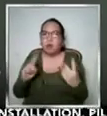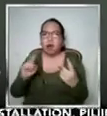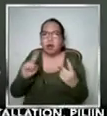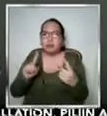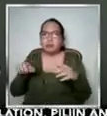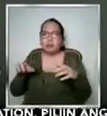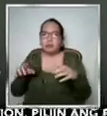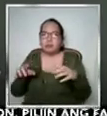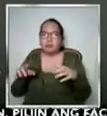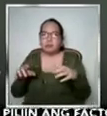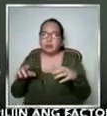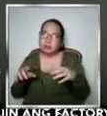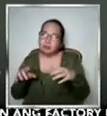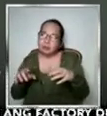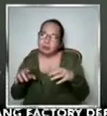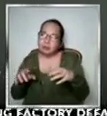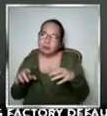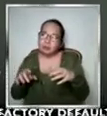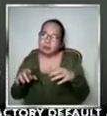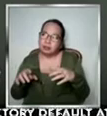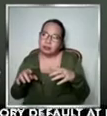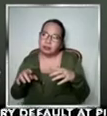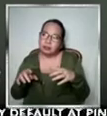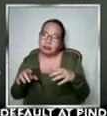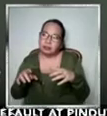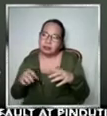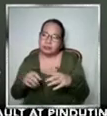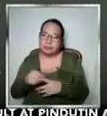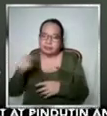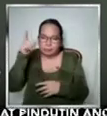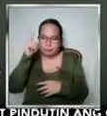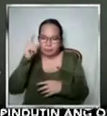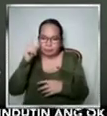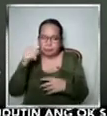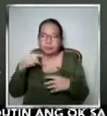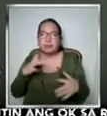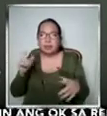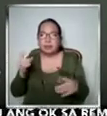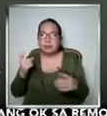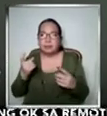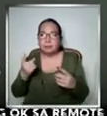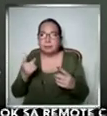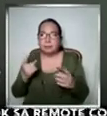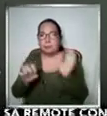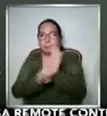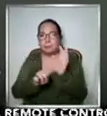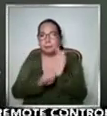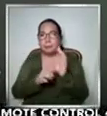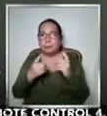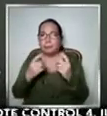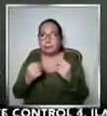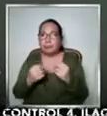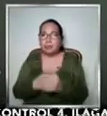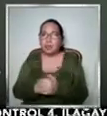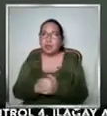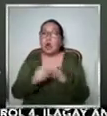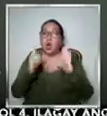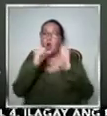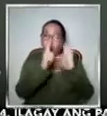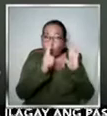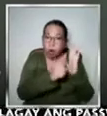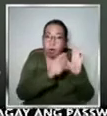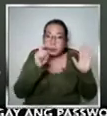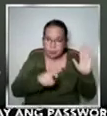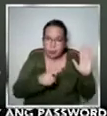putting for example teeth to loss, for example, like kagaya ng sinabi natin, yung sweldo nila, yung hazard pay nila,